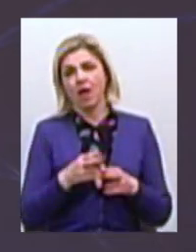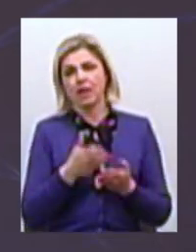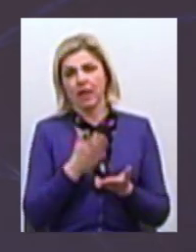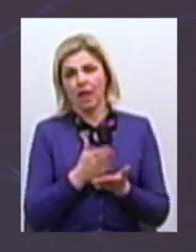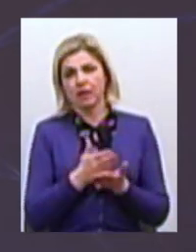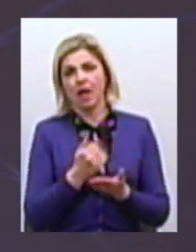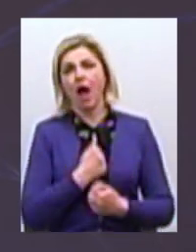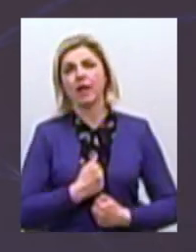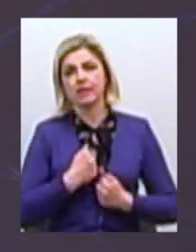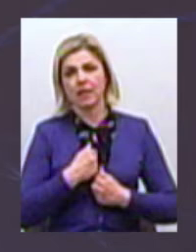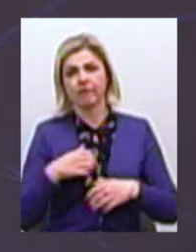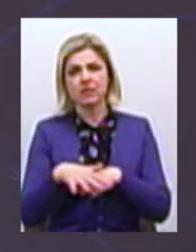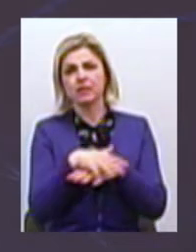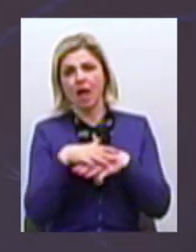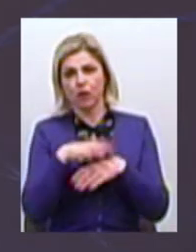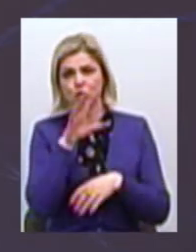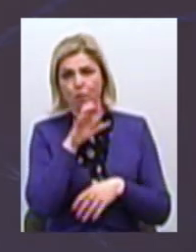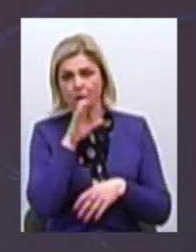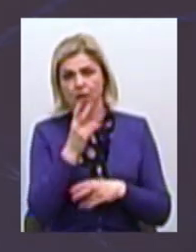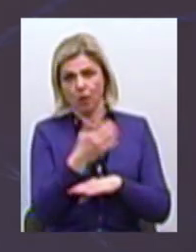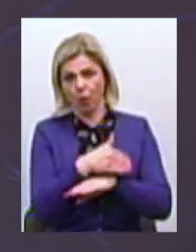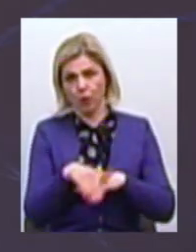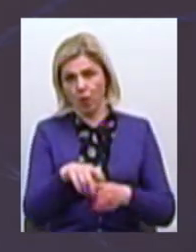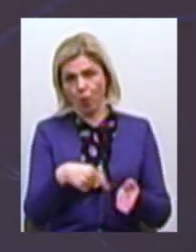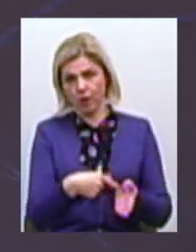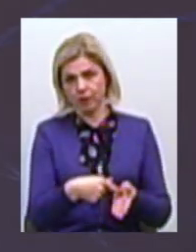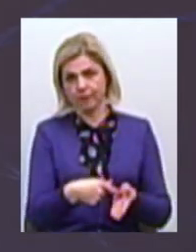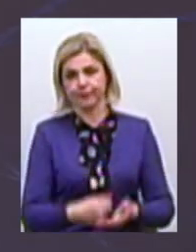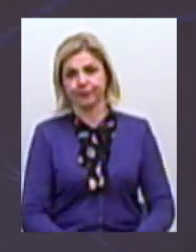агрессивных стай собак на улицах города.